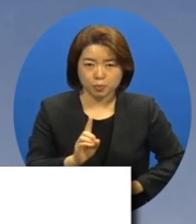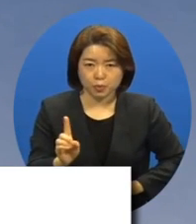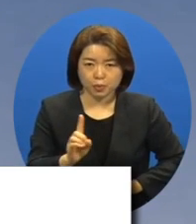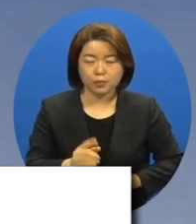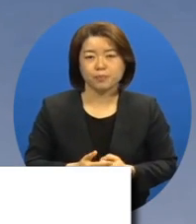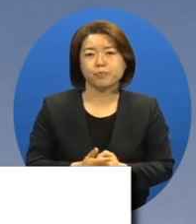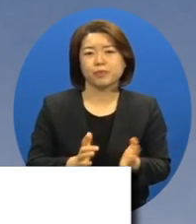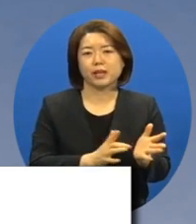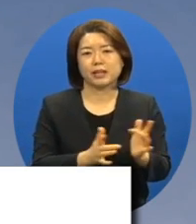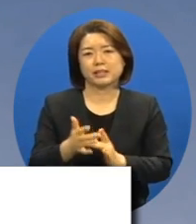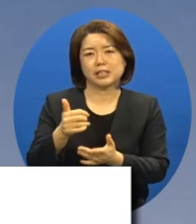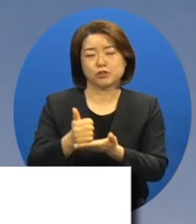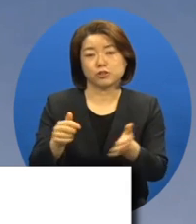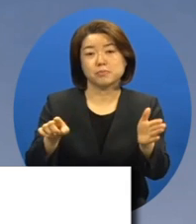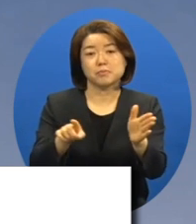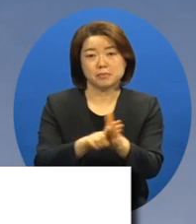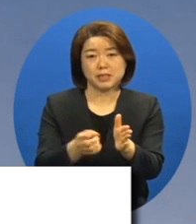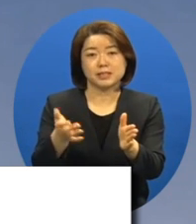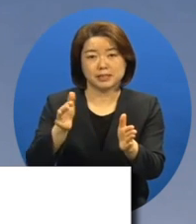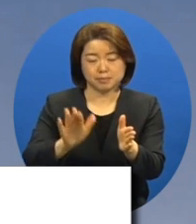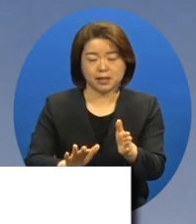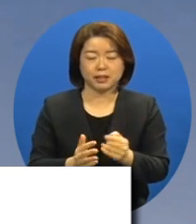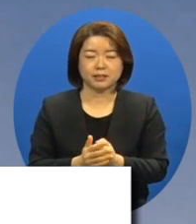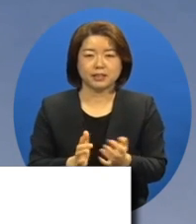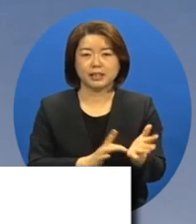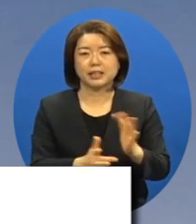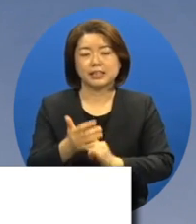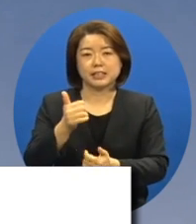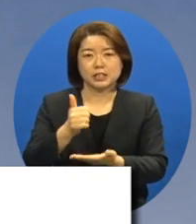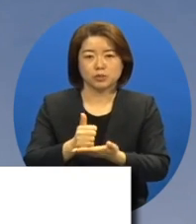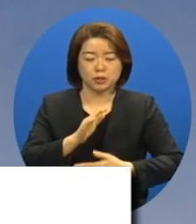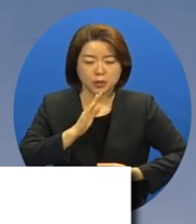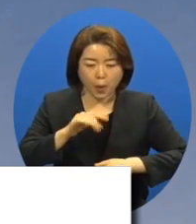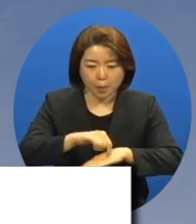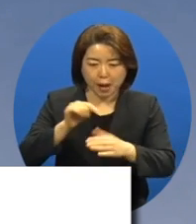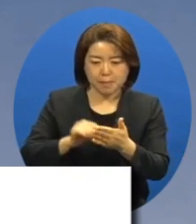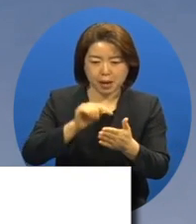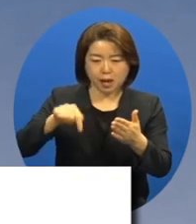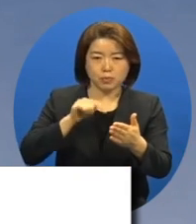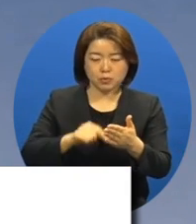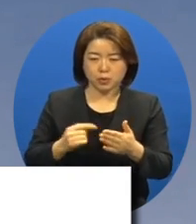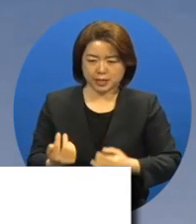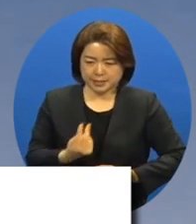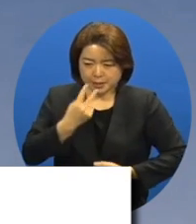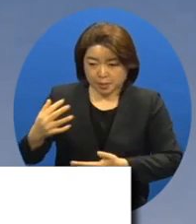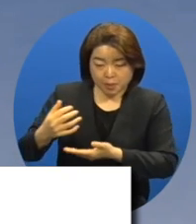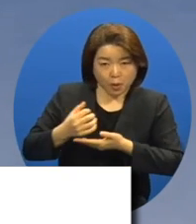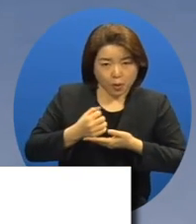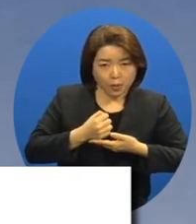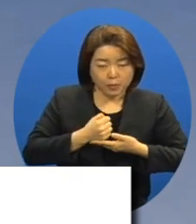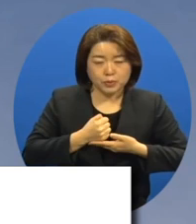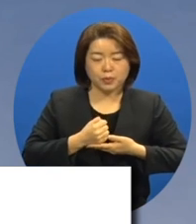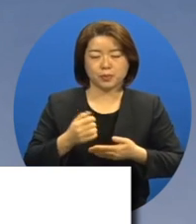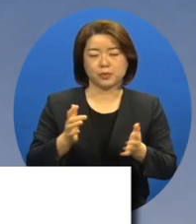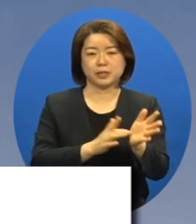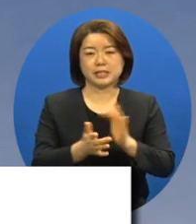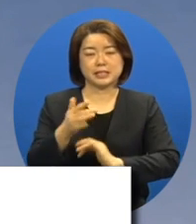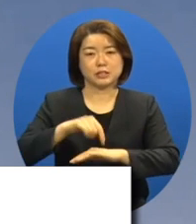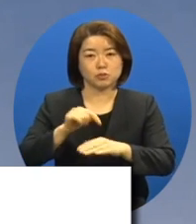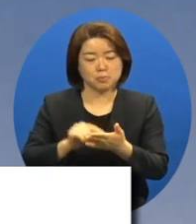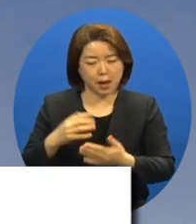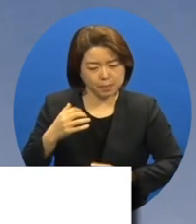예수님을 믿기는 했지만 예수님을 정말 마음에 생명으로 영접하고 예수님의 마음으로